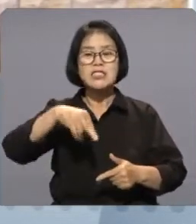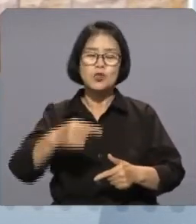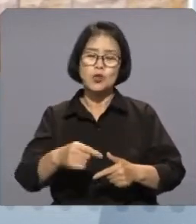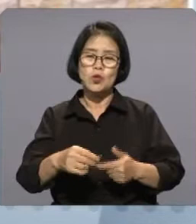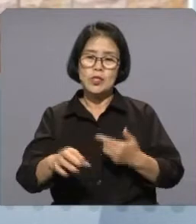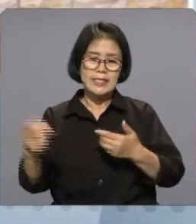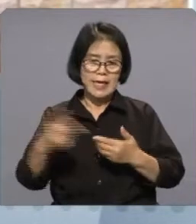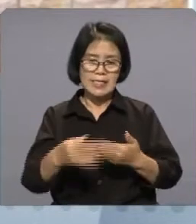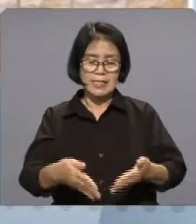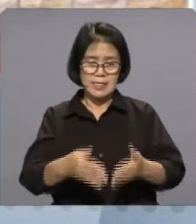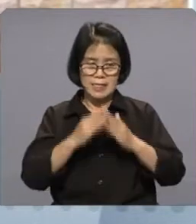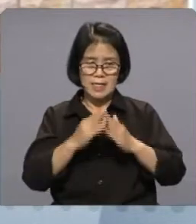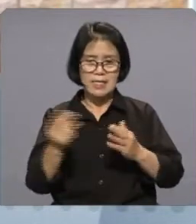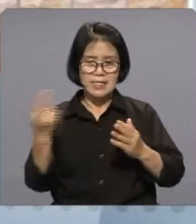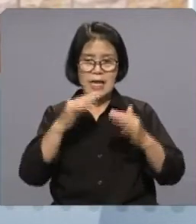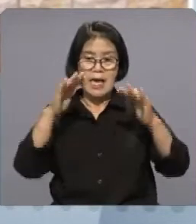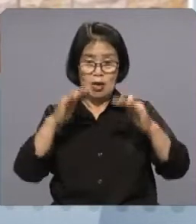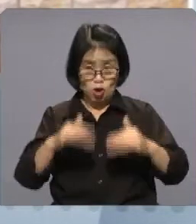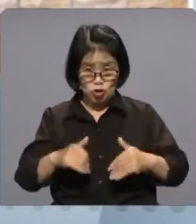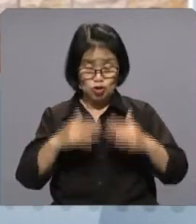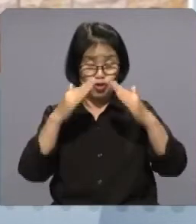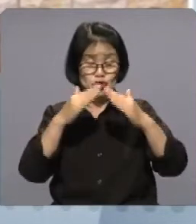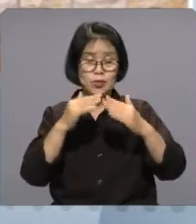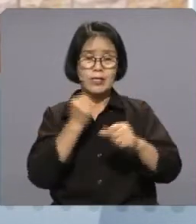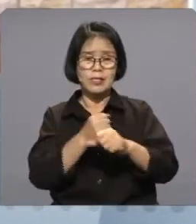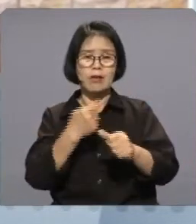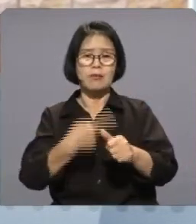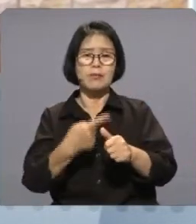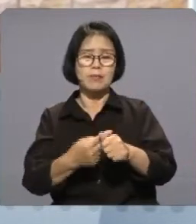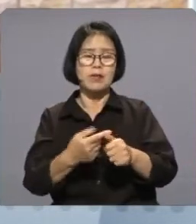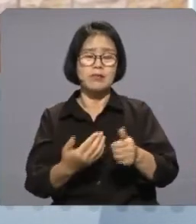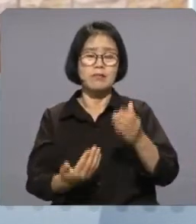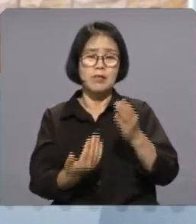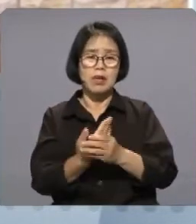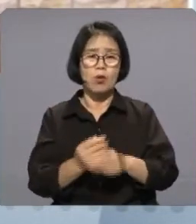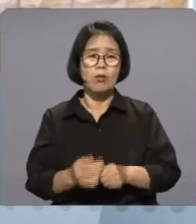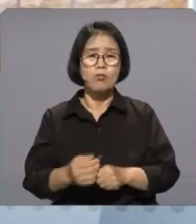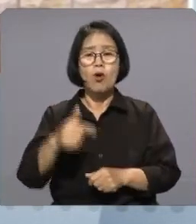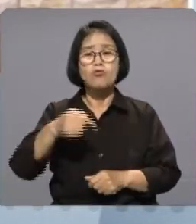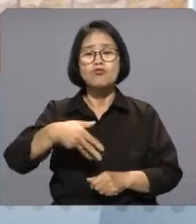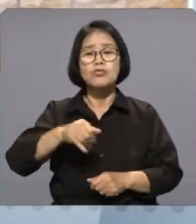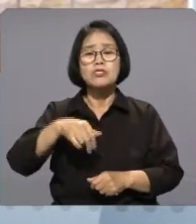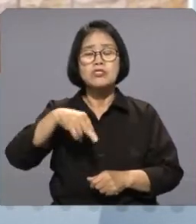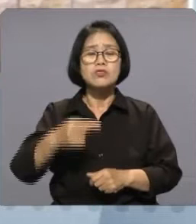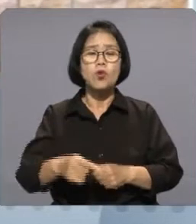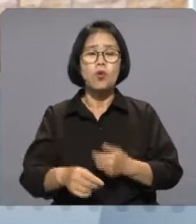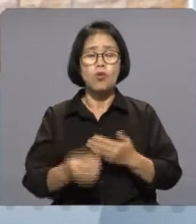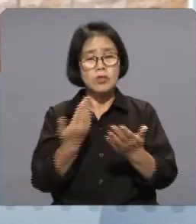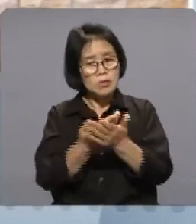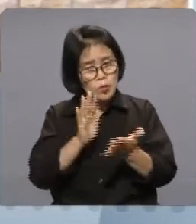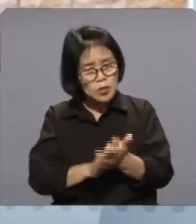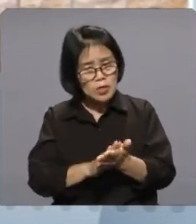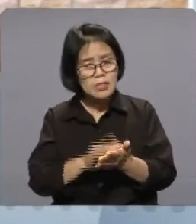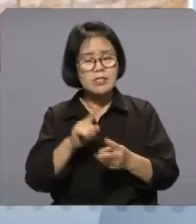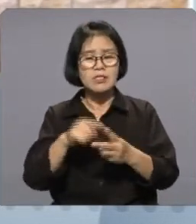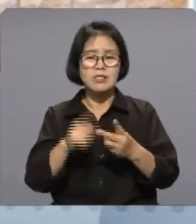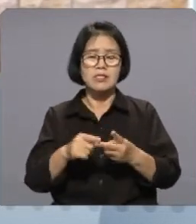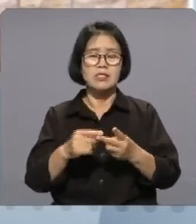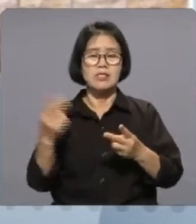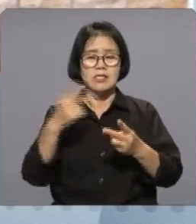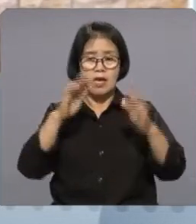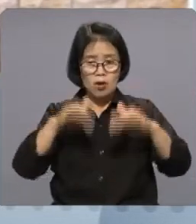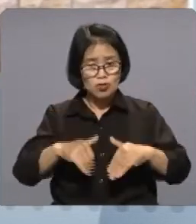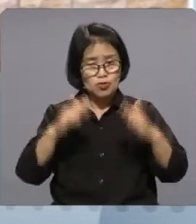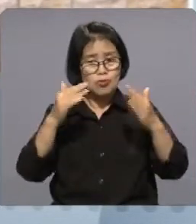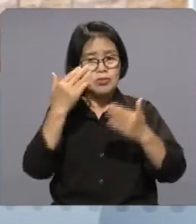다시 짓겠다. 그러니까 재건축하는 거다. 이런 비판이 있는데 그렇다면 구치소가 뭐 리모델이든 아니면 재건축이든